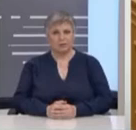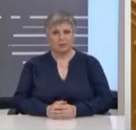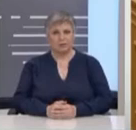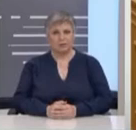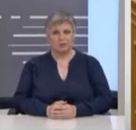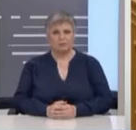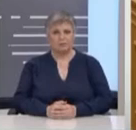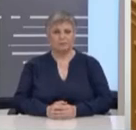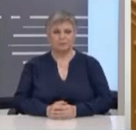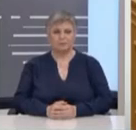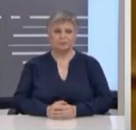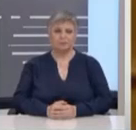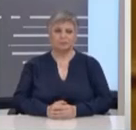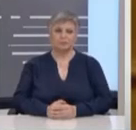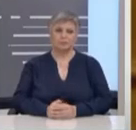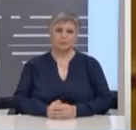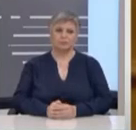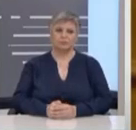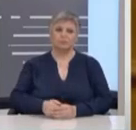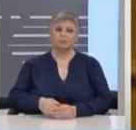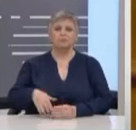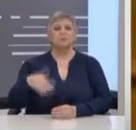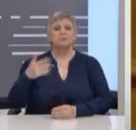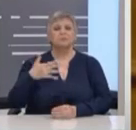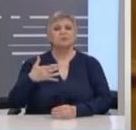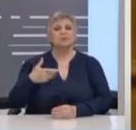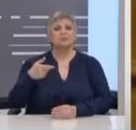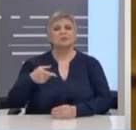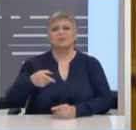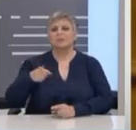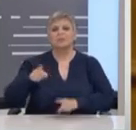Σε αντίθεση με ορισμένους που